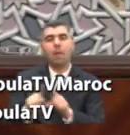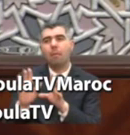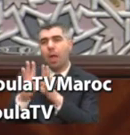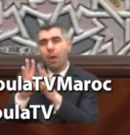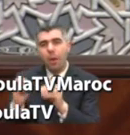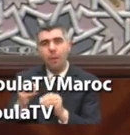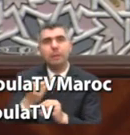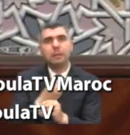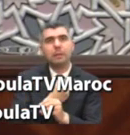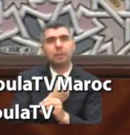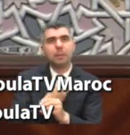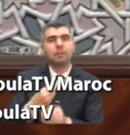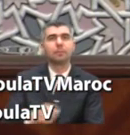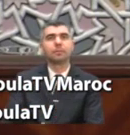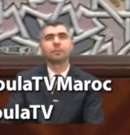الاطباء